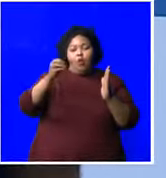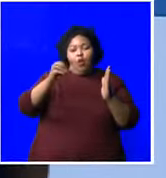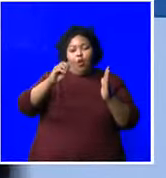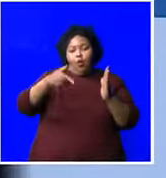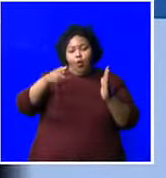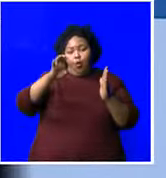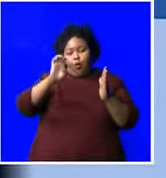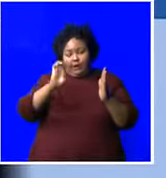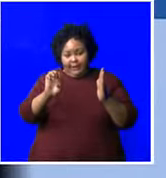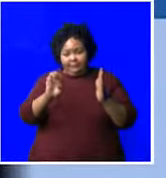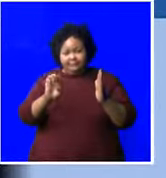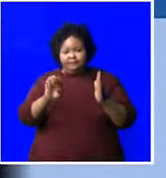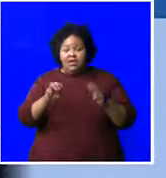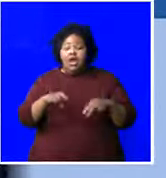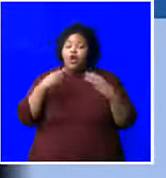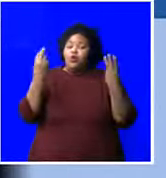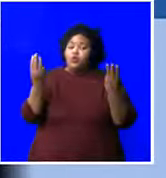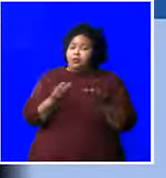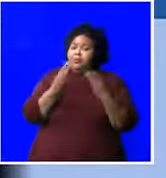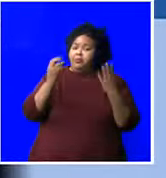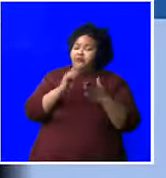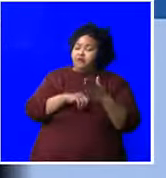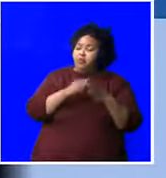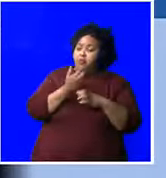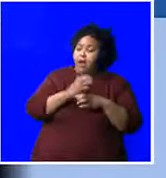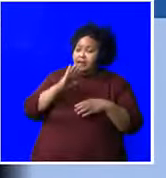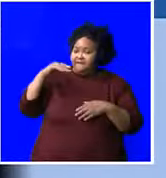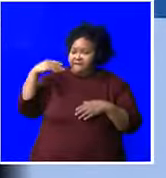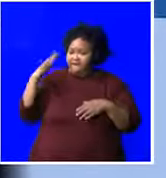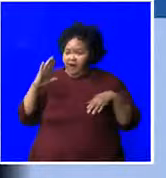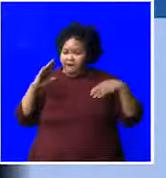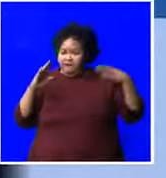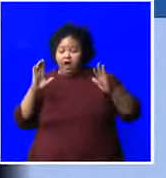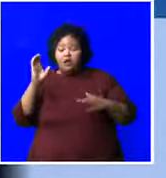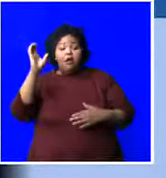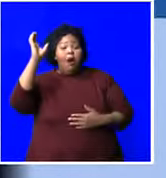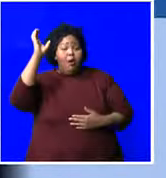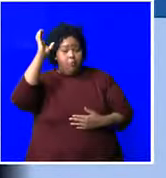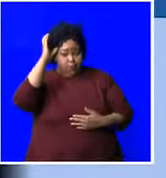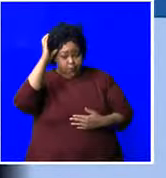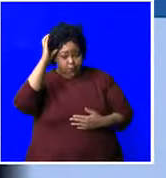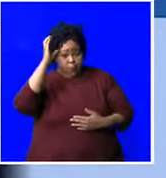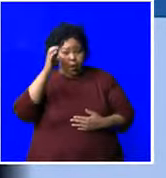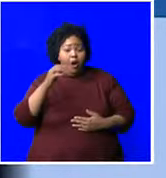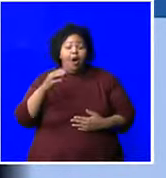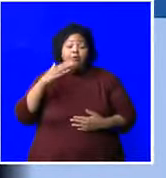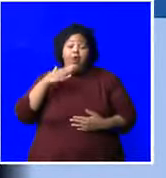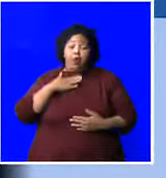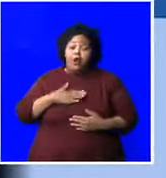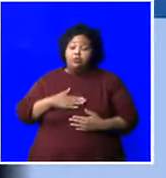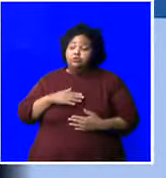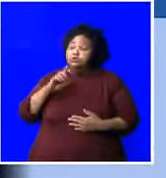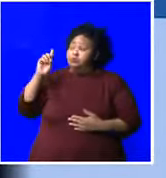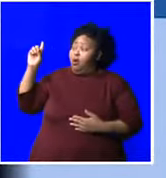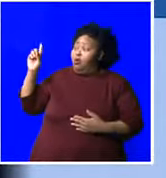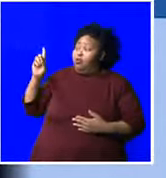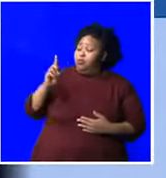loko ngakujabulela kukuletha labanye They have ICT